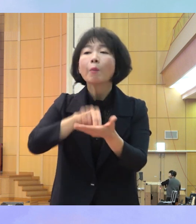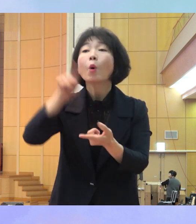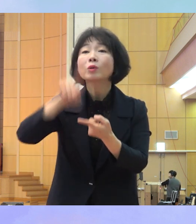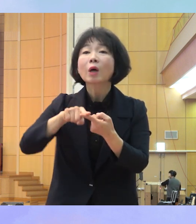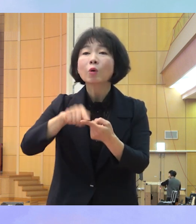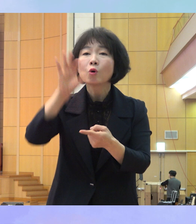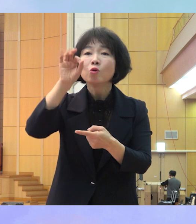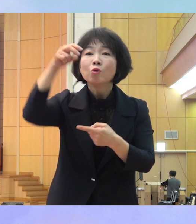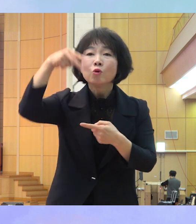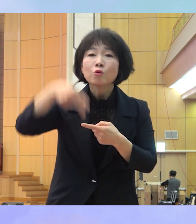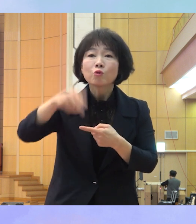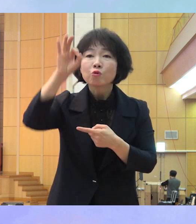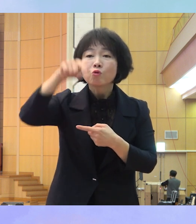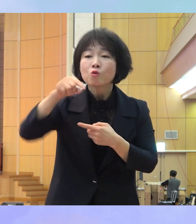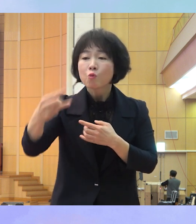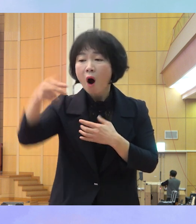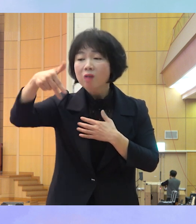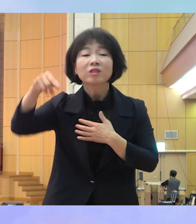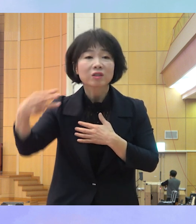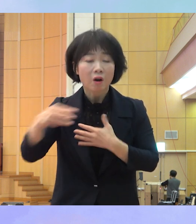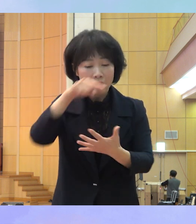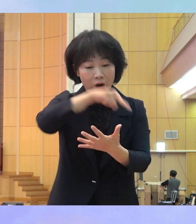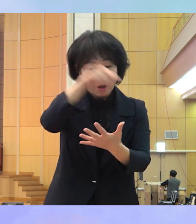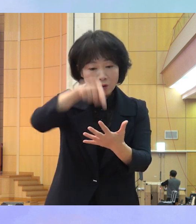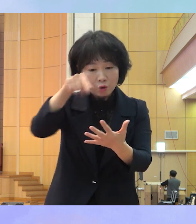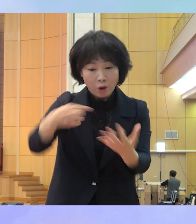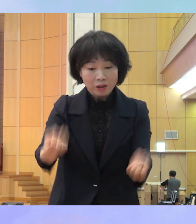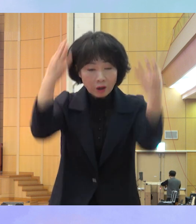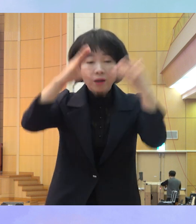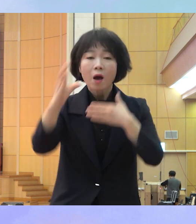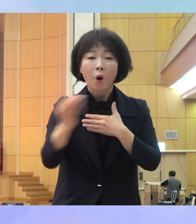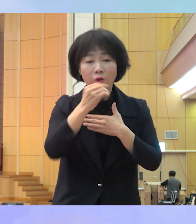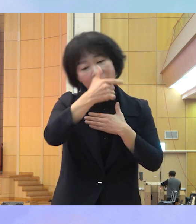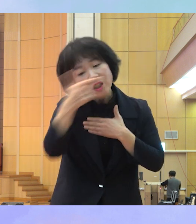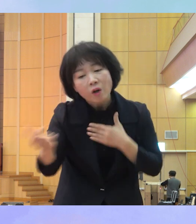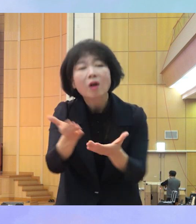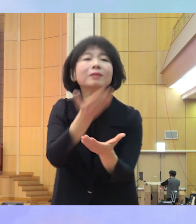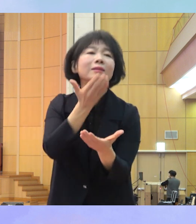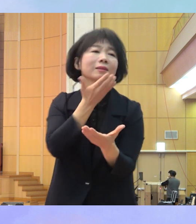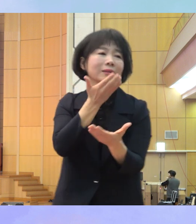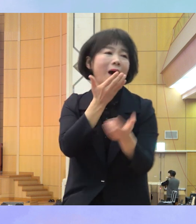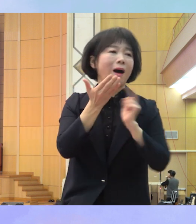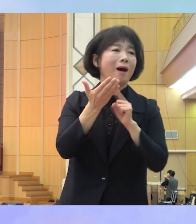제목대로 6월절의 성만찬, 6월절의 성만찬.